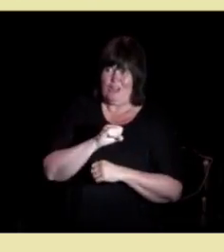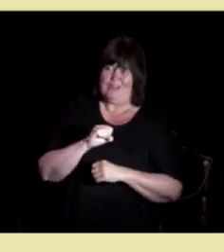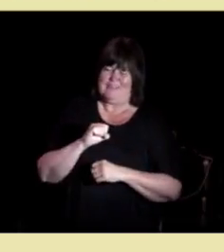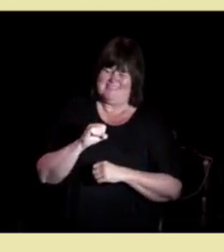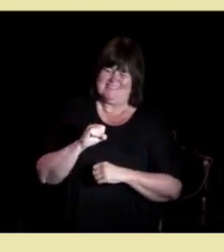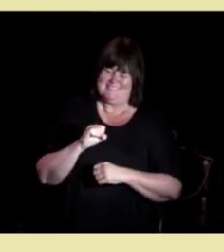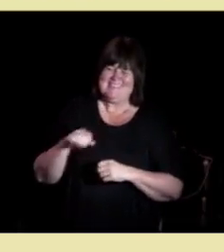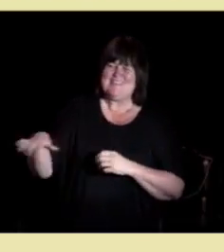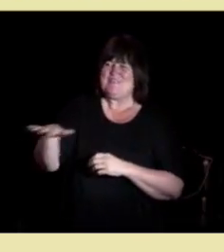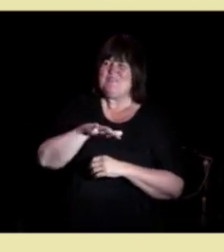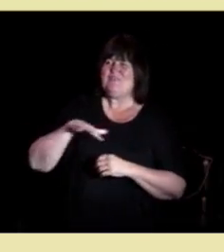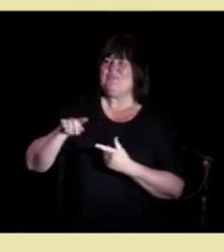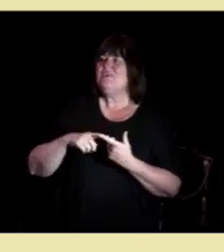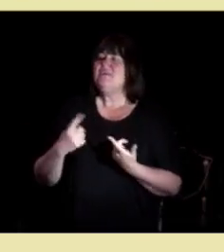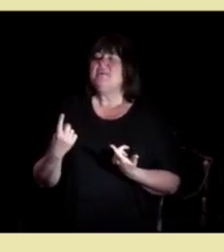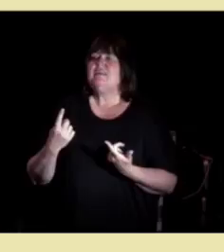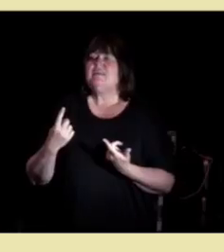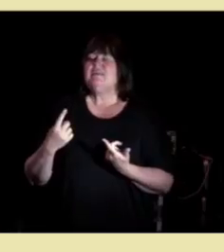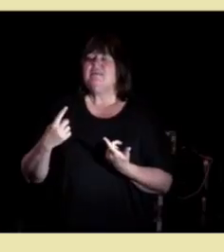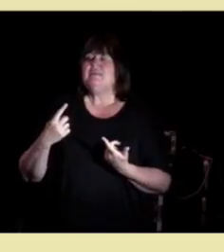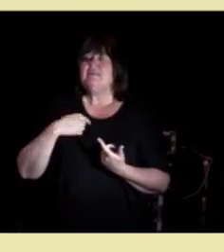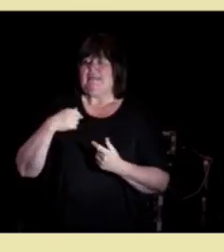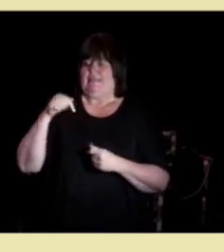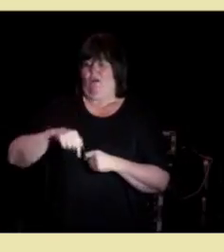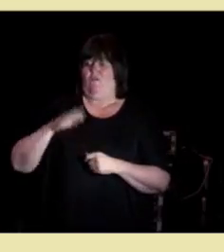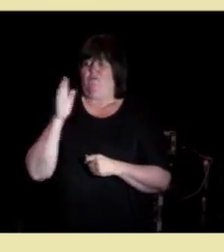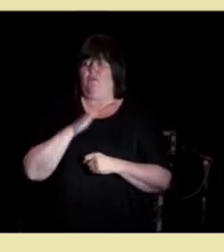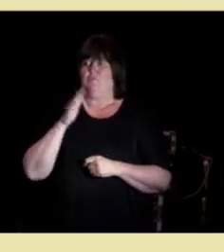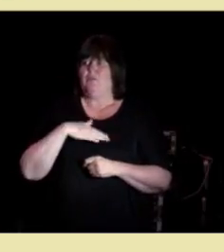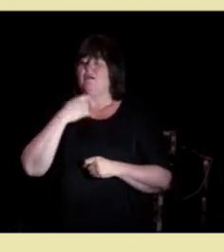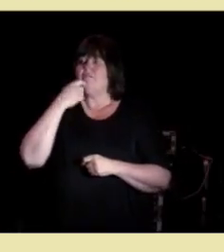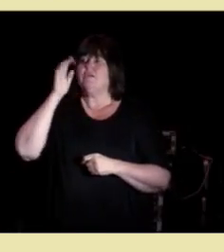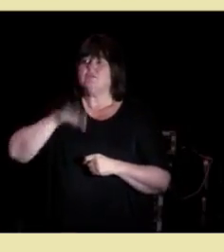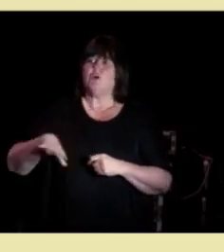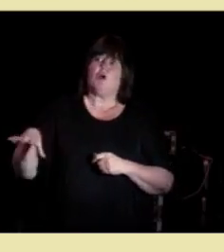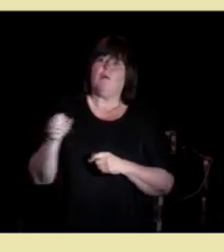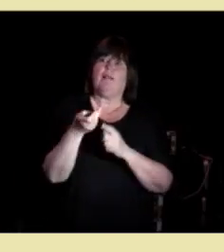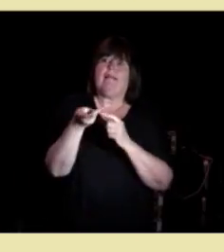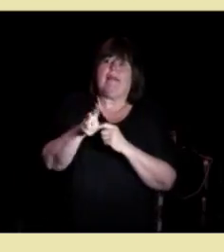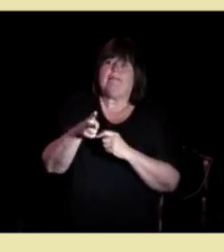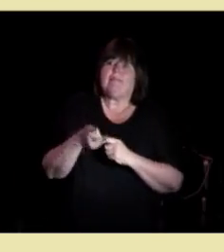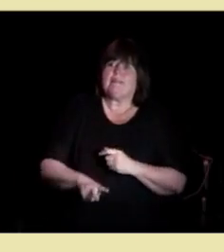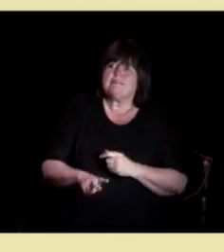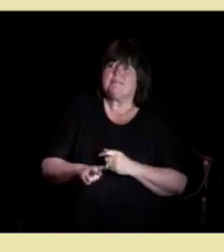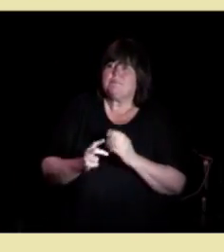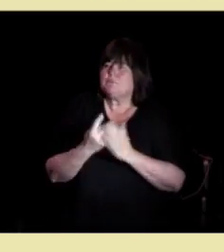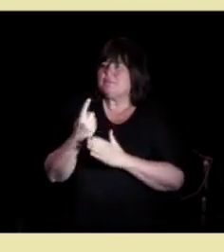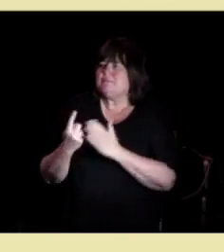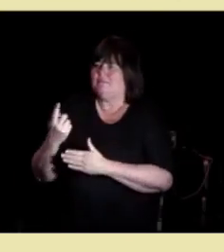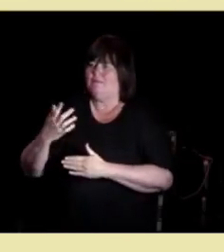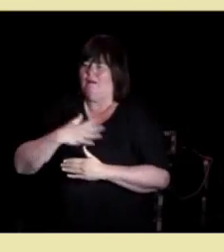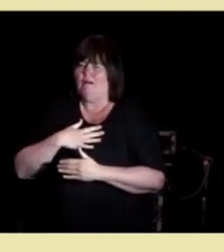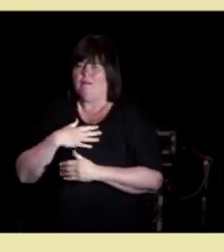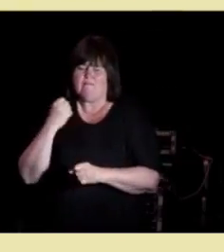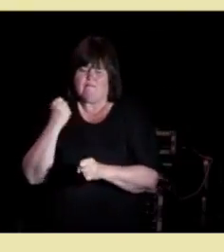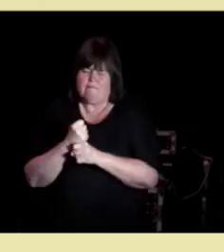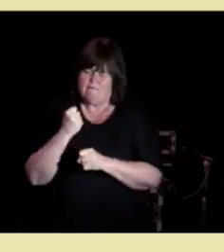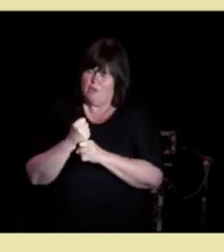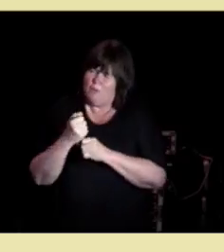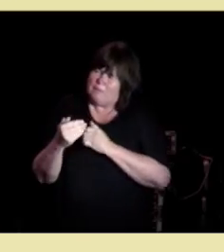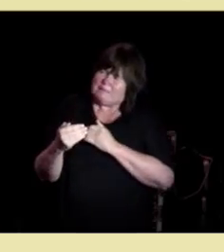Formiddagen i dag har jo belyst alle de endringspotensialene vi har. Vi jobber så